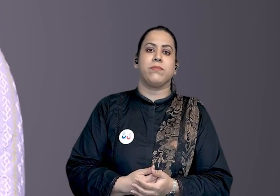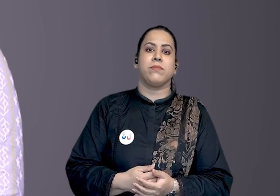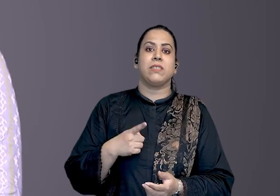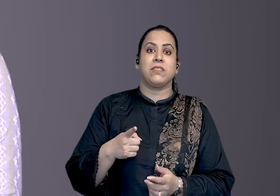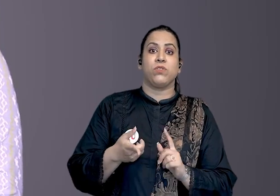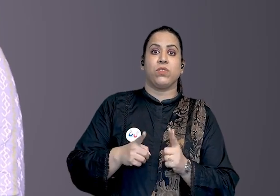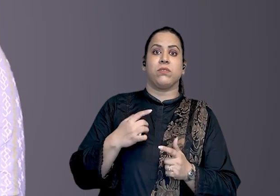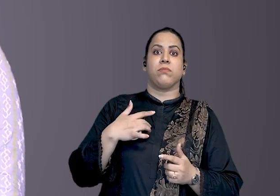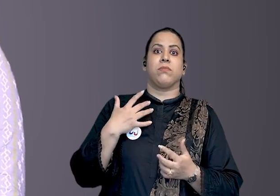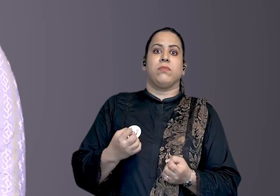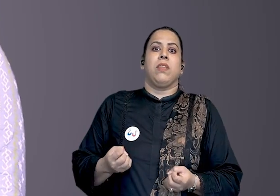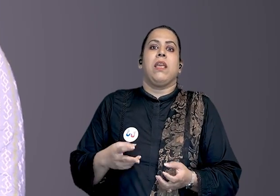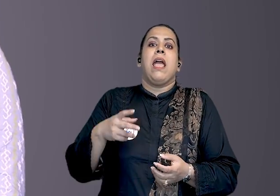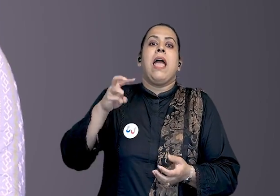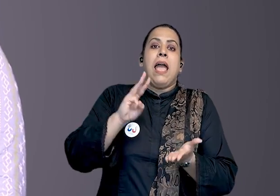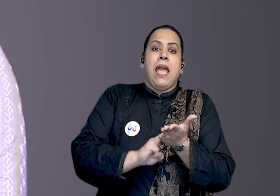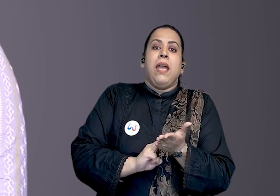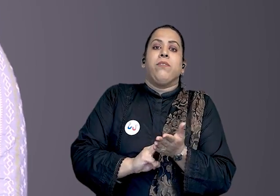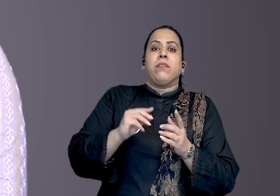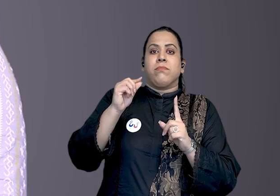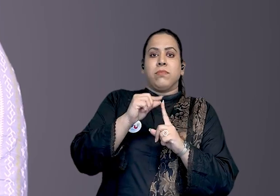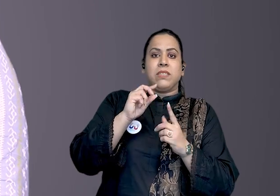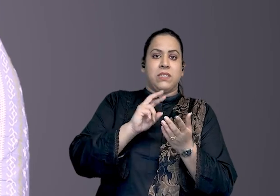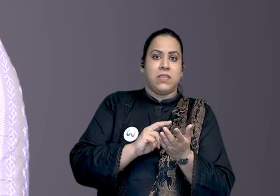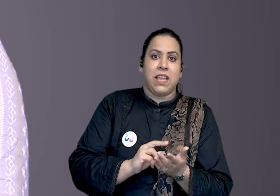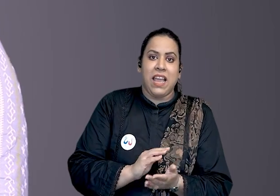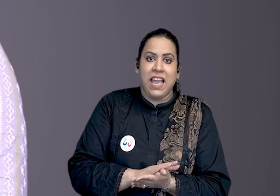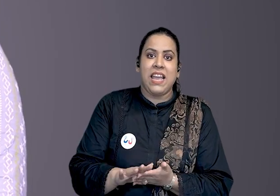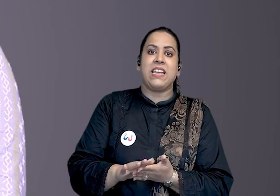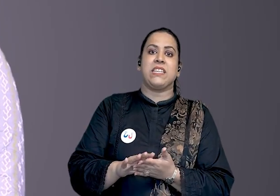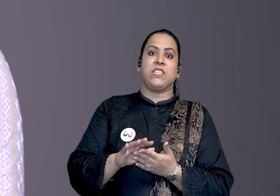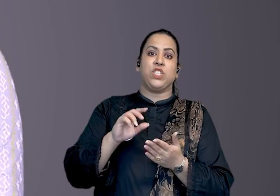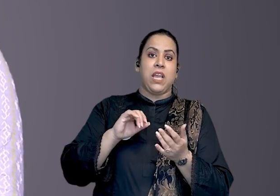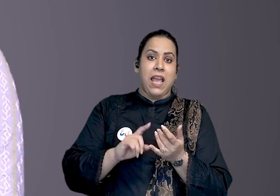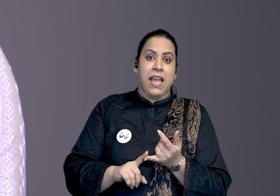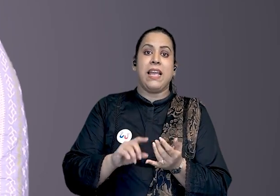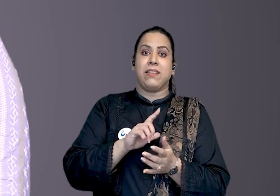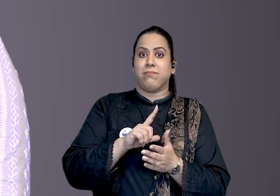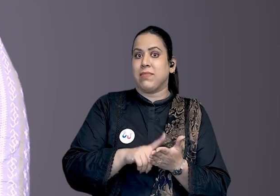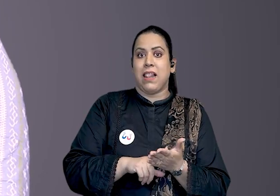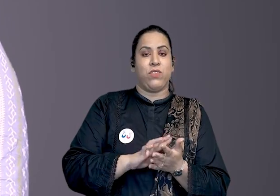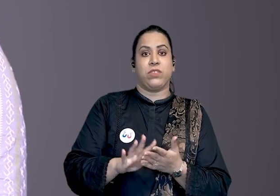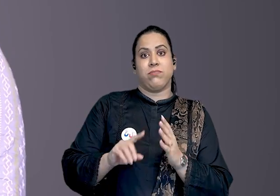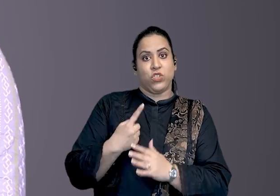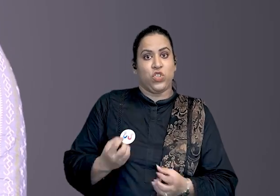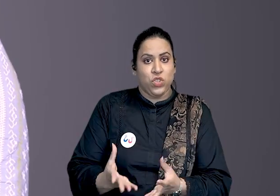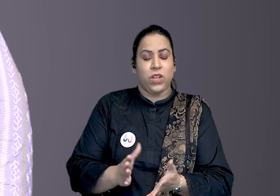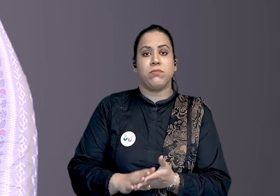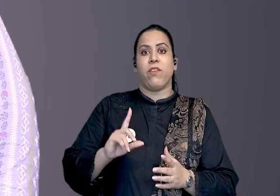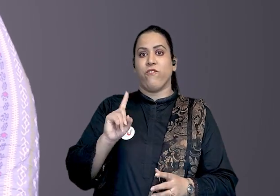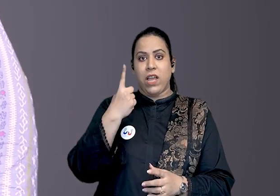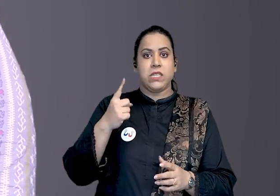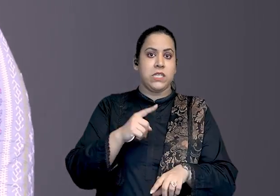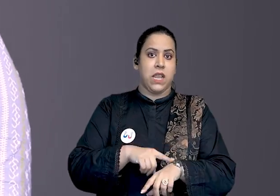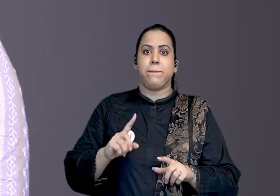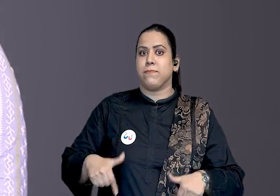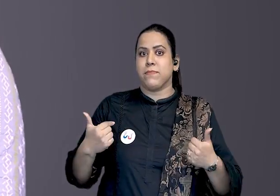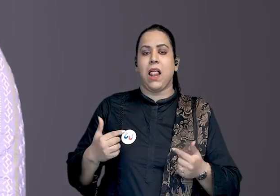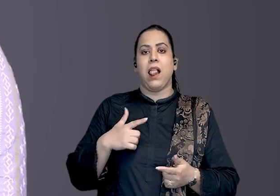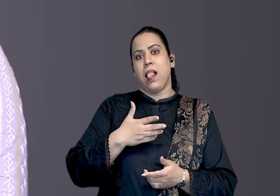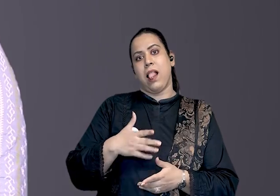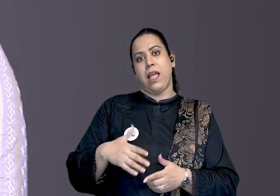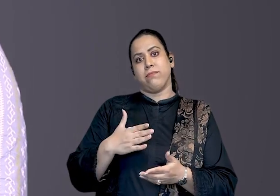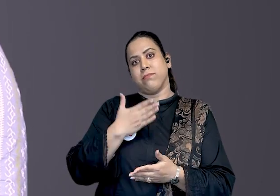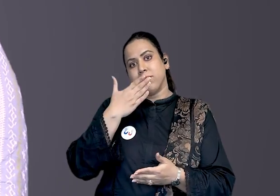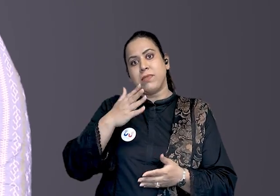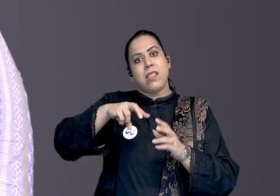है, दैट वाज व्हेन आई स्टार्टेड डूइंग माय एमफिल. और जब मैंने अपना एमफिल करना शुरू किया तो दैट वाज द फर्स्ट टाइम इन